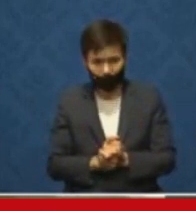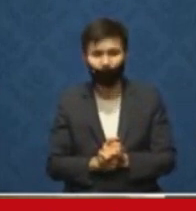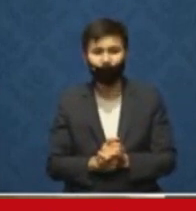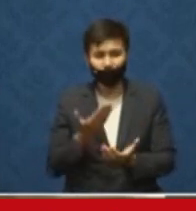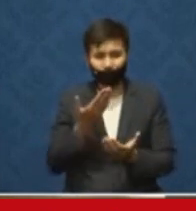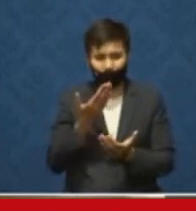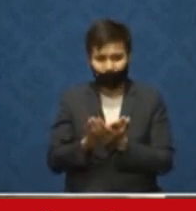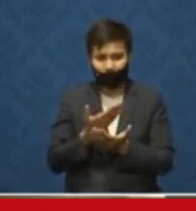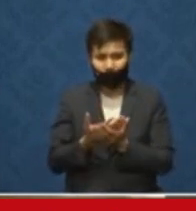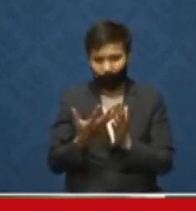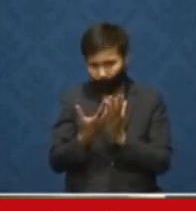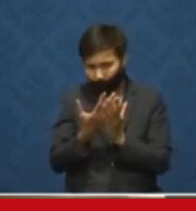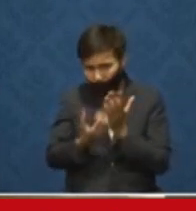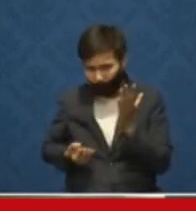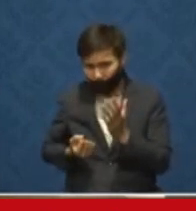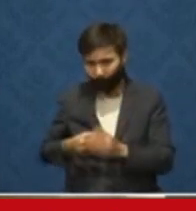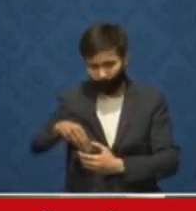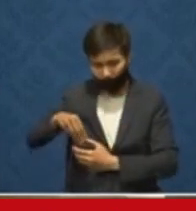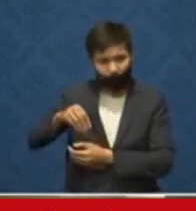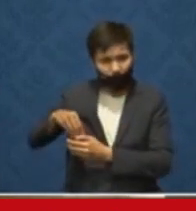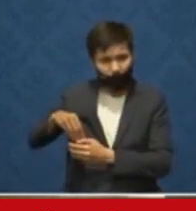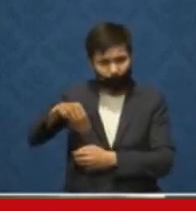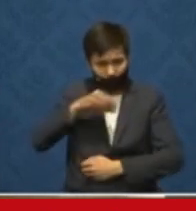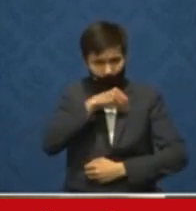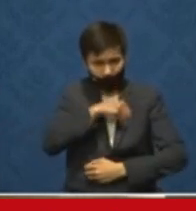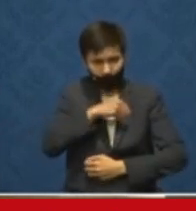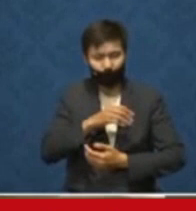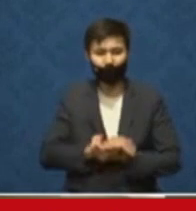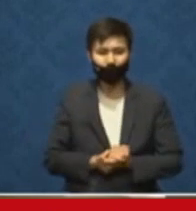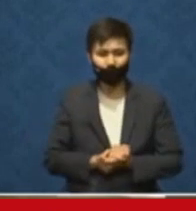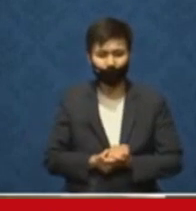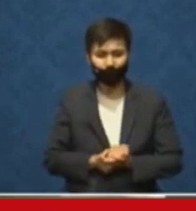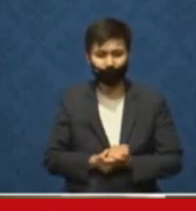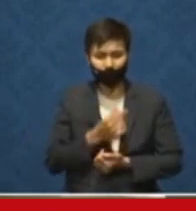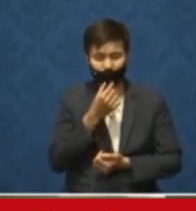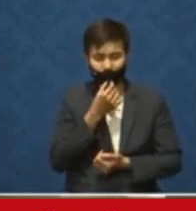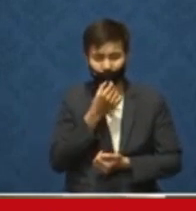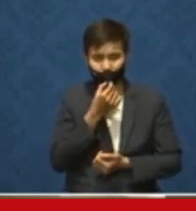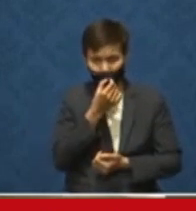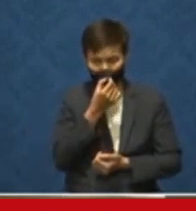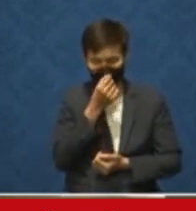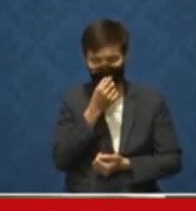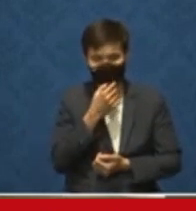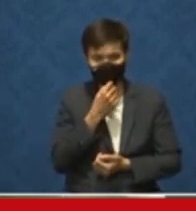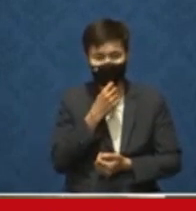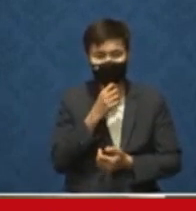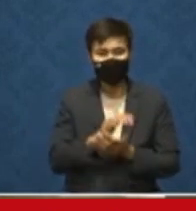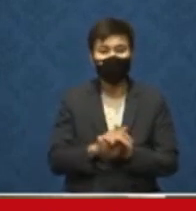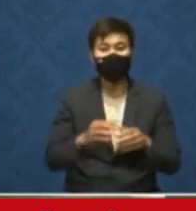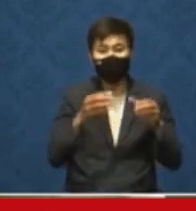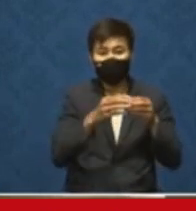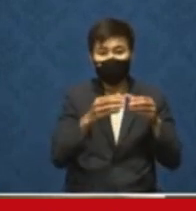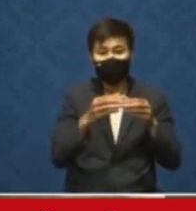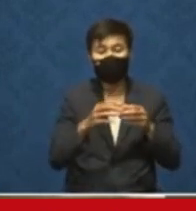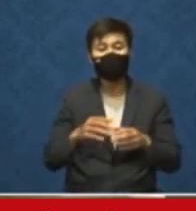และนี่คืออะไรนี่ก็คือการกินส่วนต่างแต่ก่อนหน้านี้ทำไมคณะ